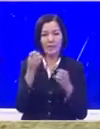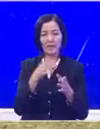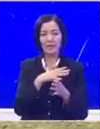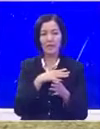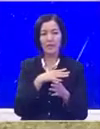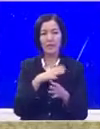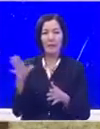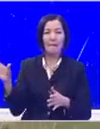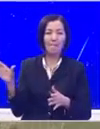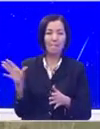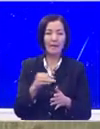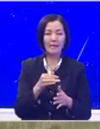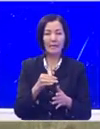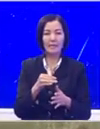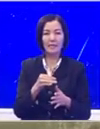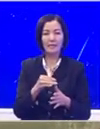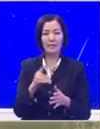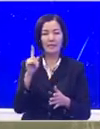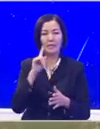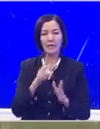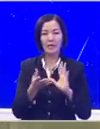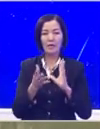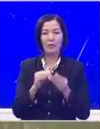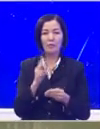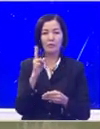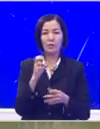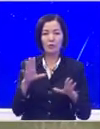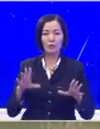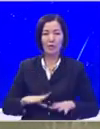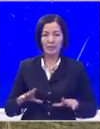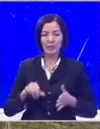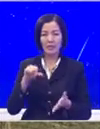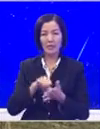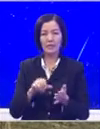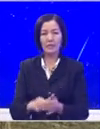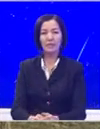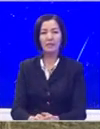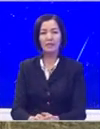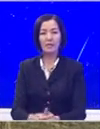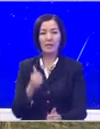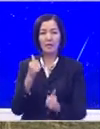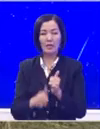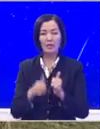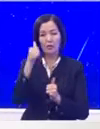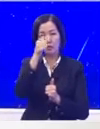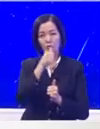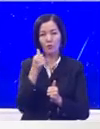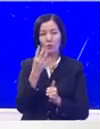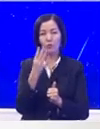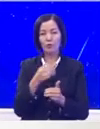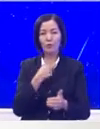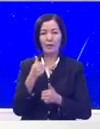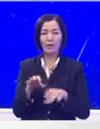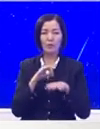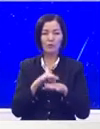Сөйтіп, аталмыш ашық аламанға ел аумағынан 200-ге тарта қылғұйрық жиналды. Бізде жылнай сол 4 бәйге өткіземіз